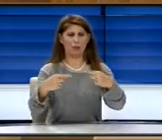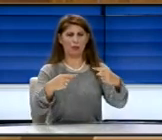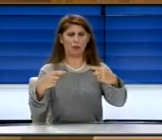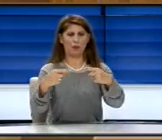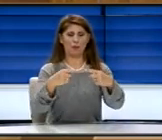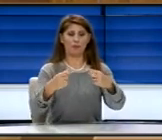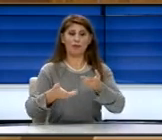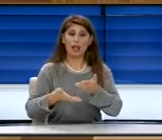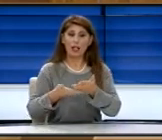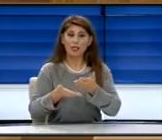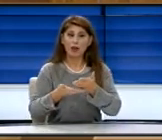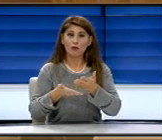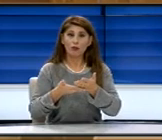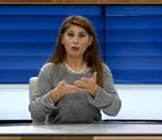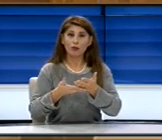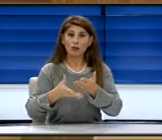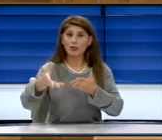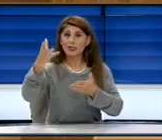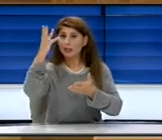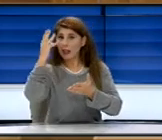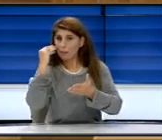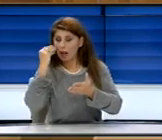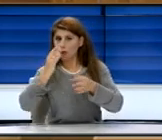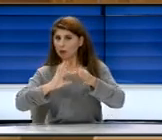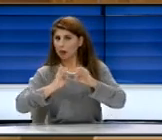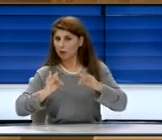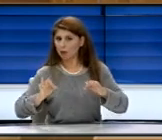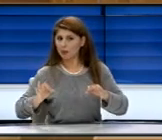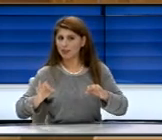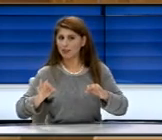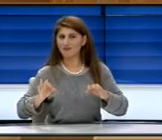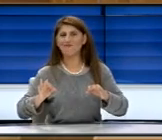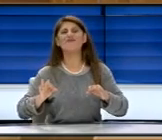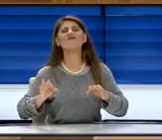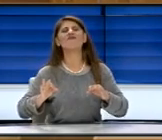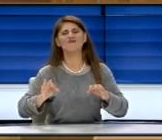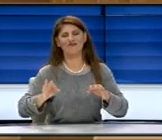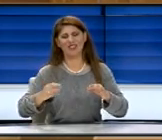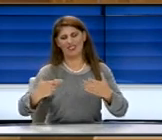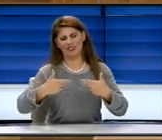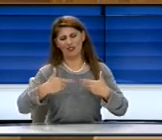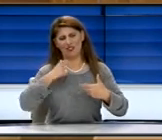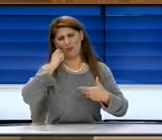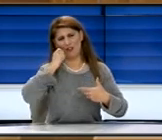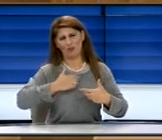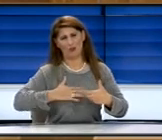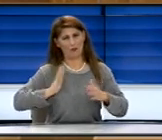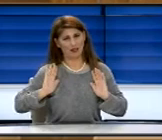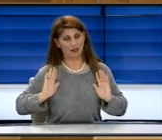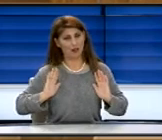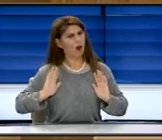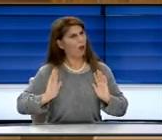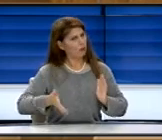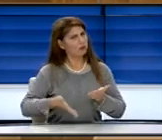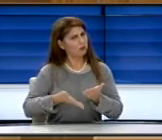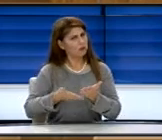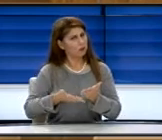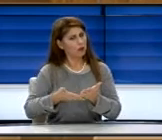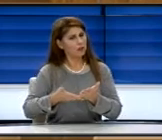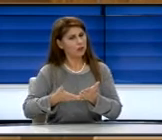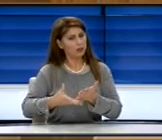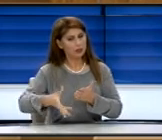βοηθήσει να φωτιστούν όλες οι πτυχές. Δεν έχουμε τέτοιες αυταπάτες, μπορεί όμως να βοηθήσει να βγουν